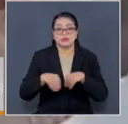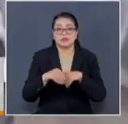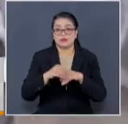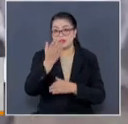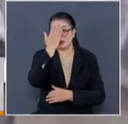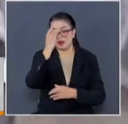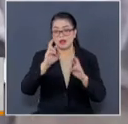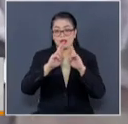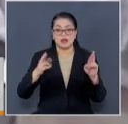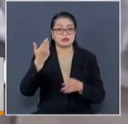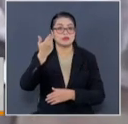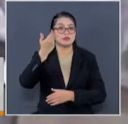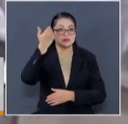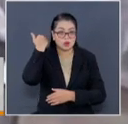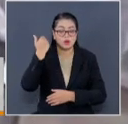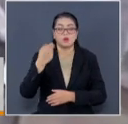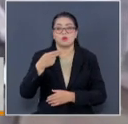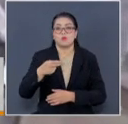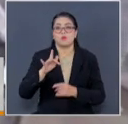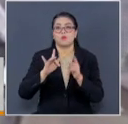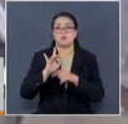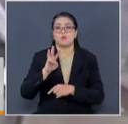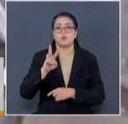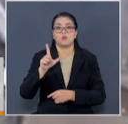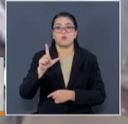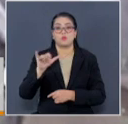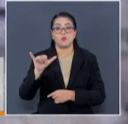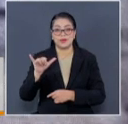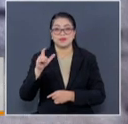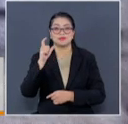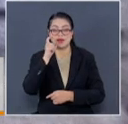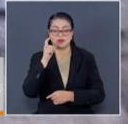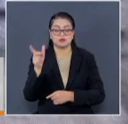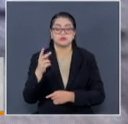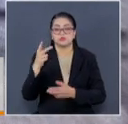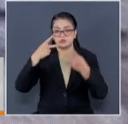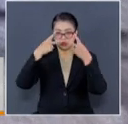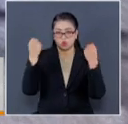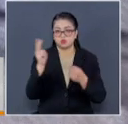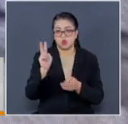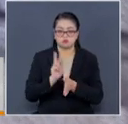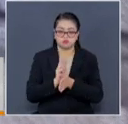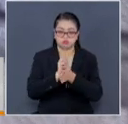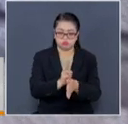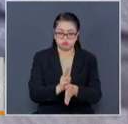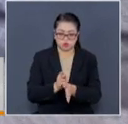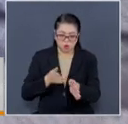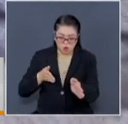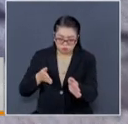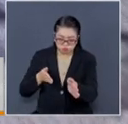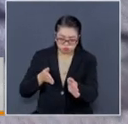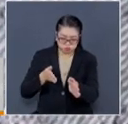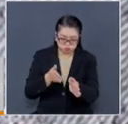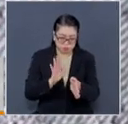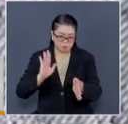านอาหารในซอยเทศบาลห้วยใหญ่ผู้เสียหายบอกว่าดิสองโจรมาประกบเธอเลยนะคะแล้วก็เอาเท้าถีบมอเต